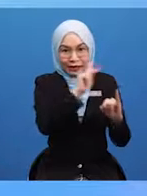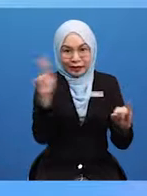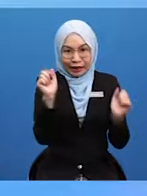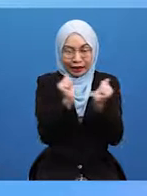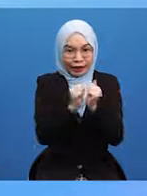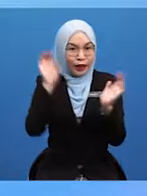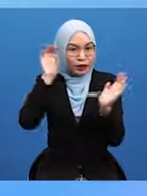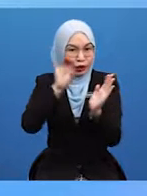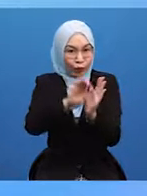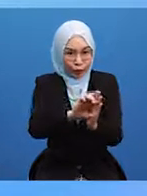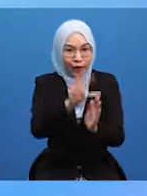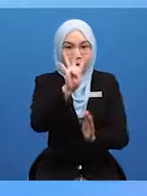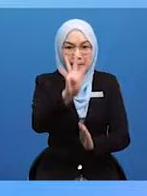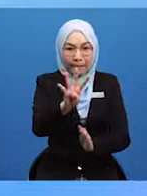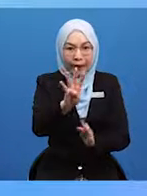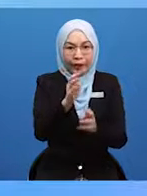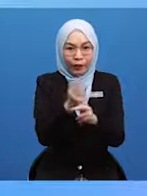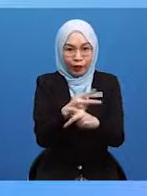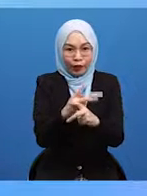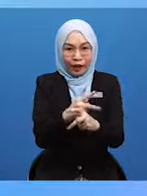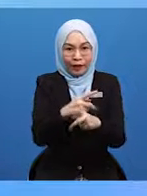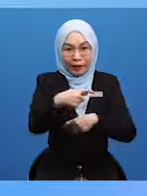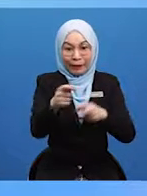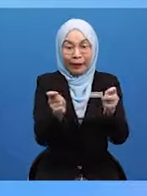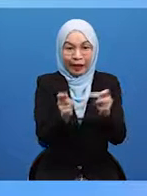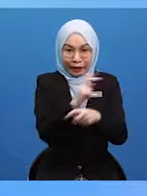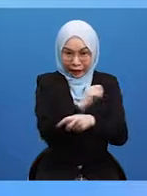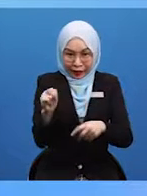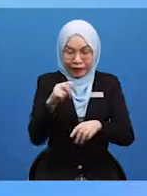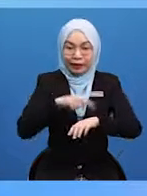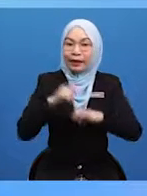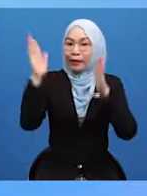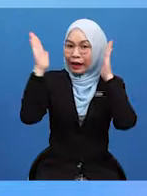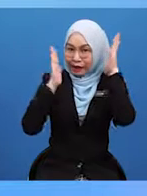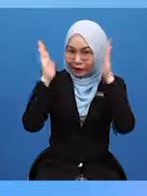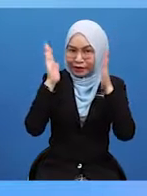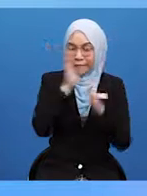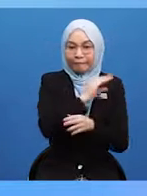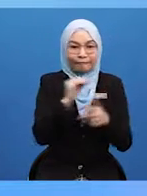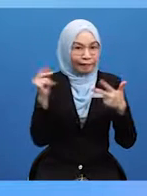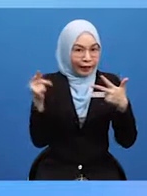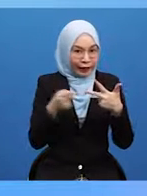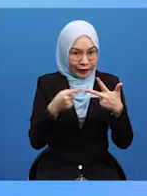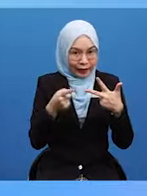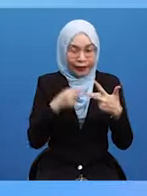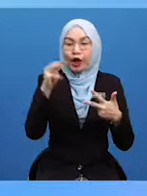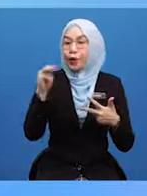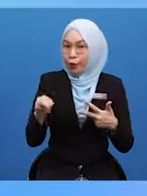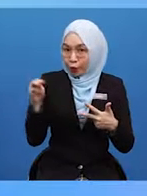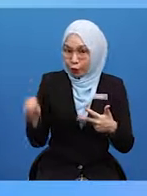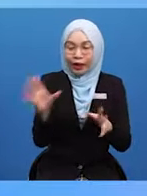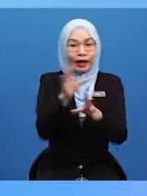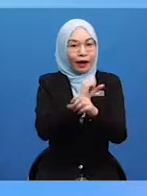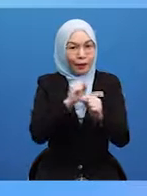pola pertempatan di Malaysia. Yang ketiga, murid dapat